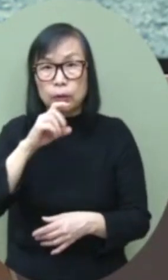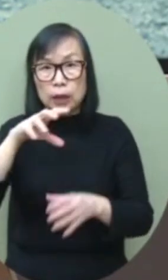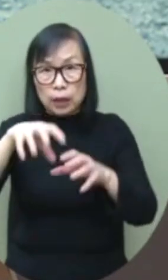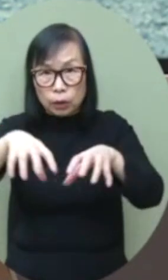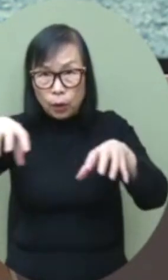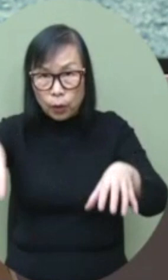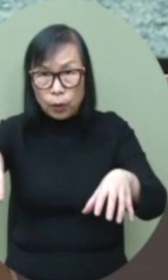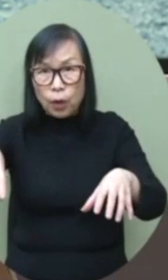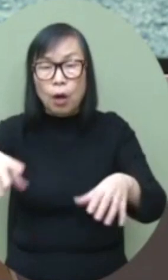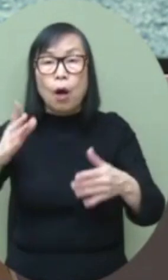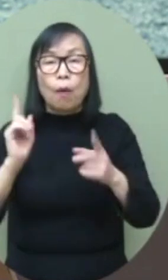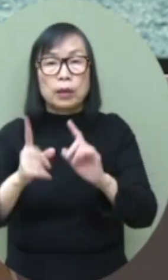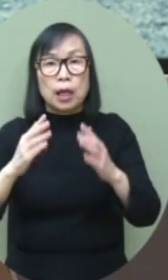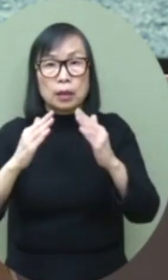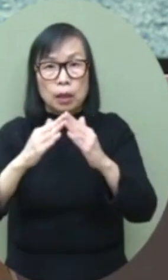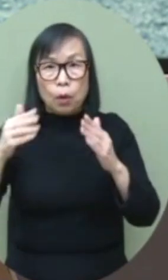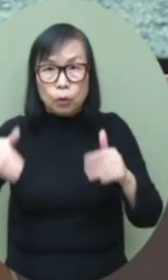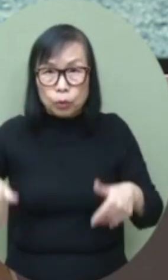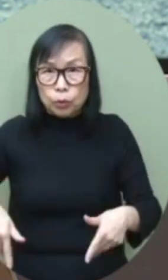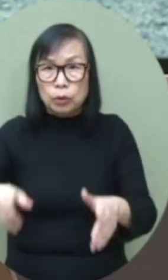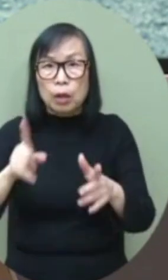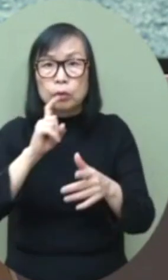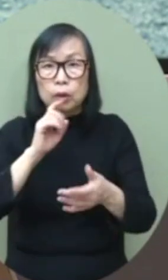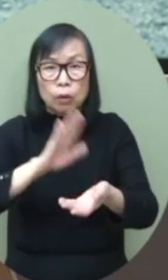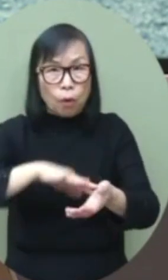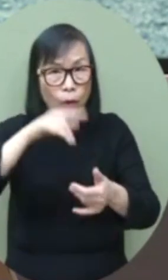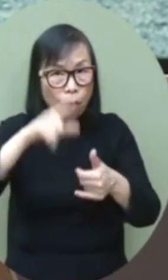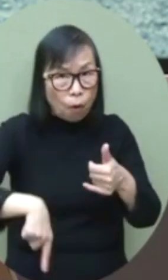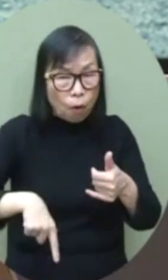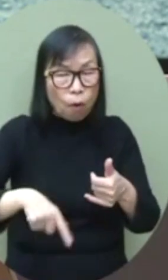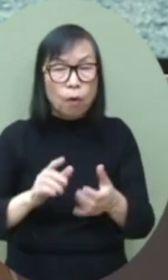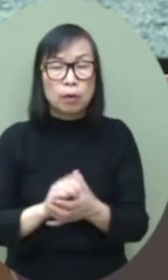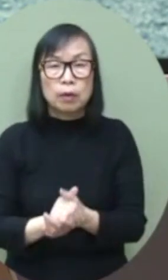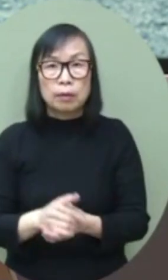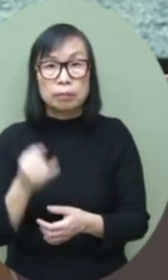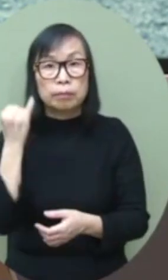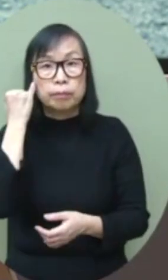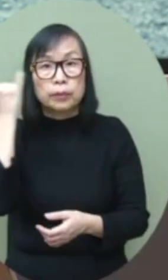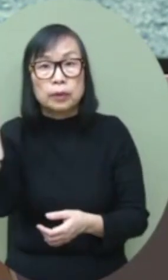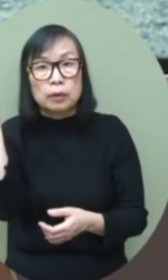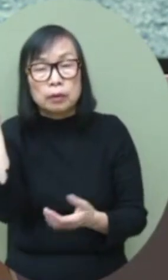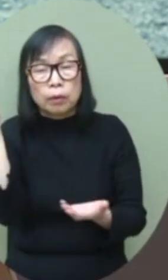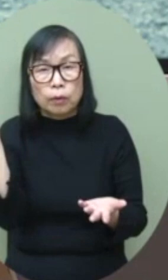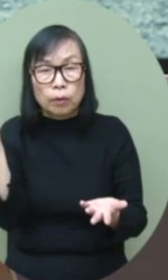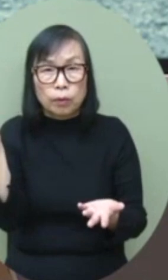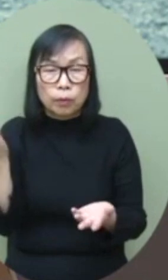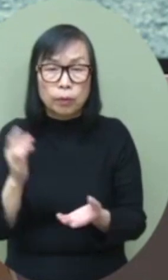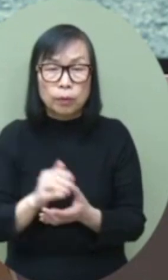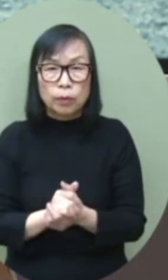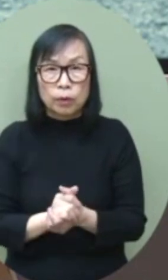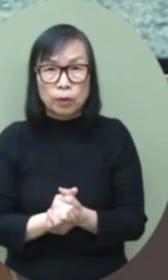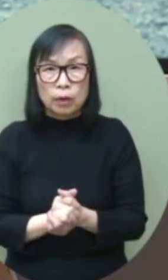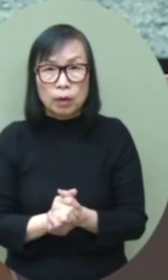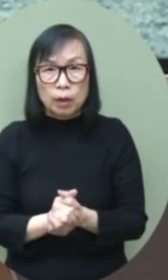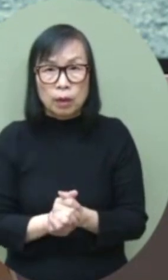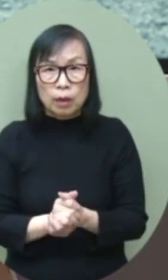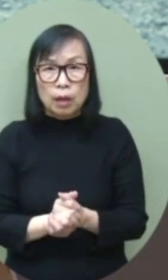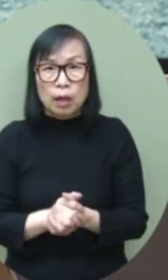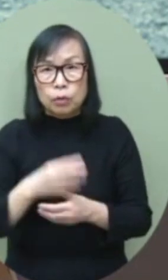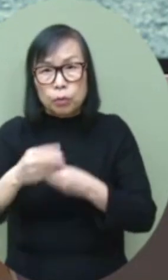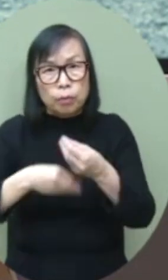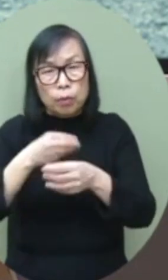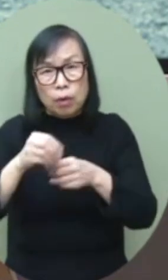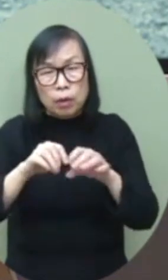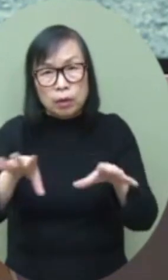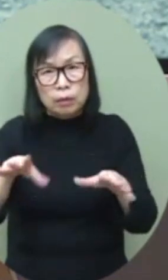份或者有些屋邨是開始有些個案，但是就即是不知道究竟他們是即是很確切的傳播鏈，